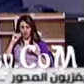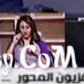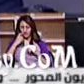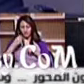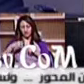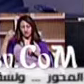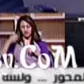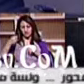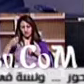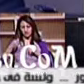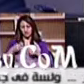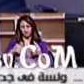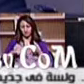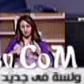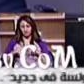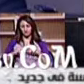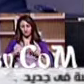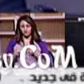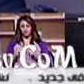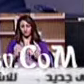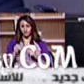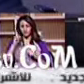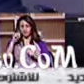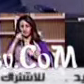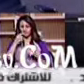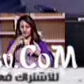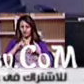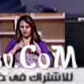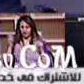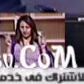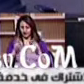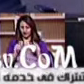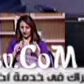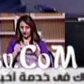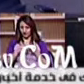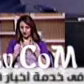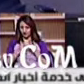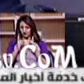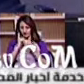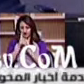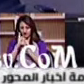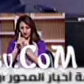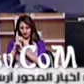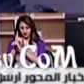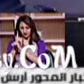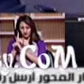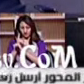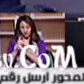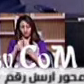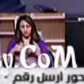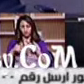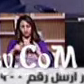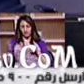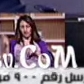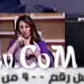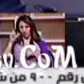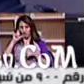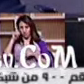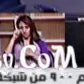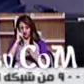الله يخليك ربنا يخليك عايز اعرف من حضرتك حقيقه ما نشر هذا الاجتماع وهل فعلا في لقاءات تمت بينك وبين قيادات من جماعه الاخوان